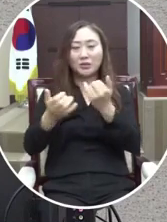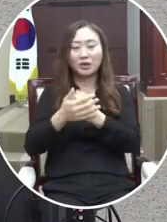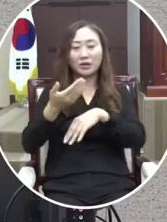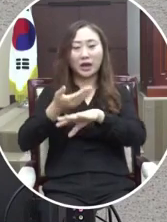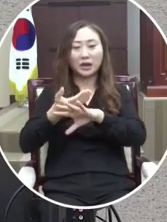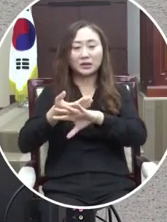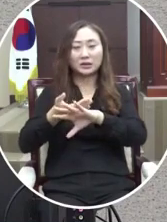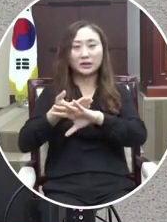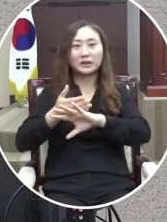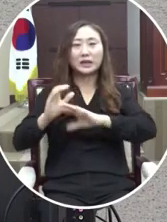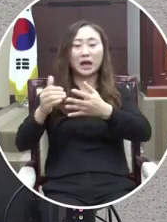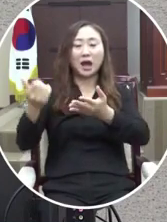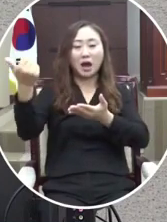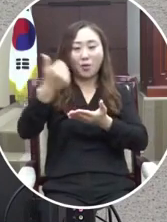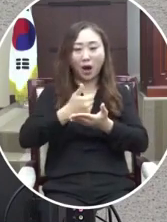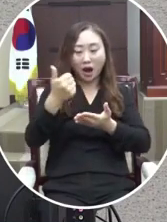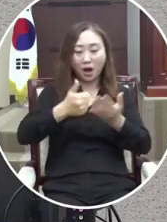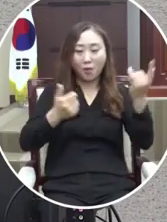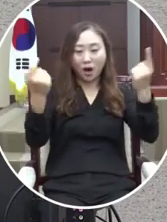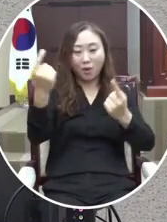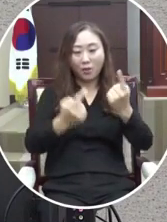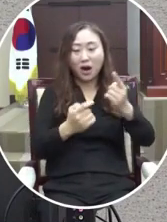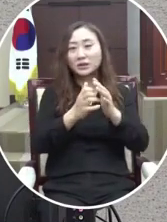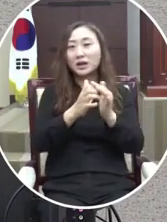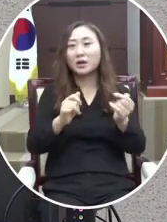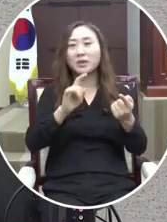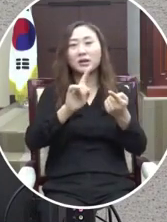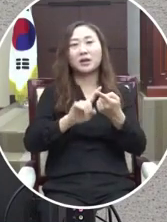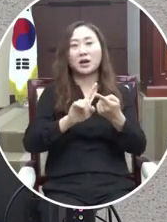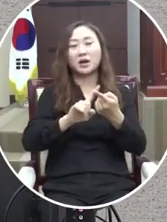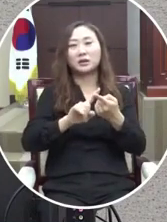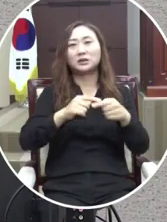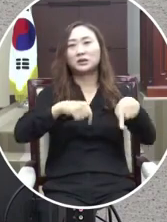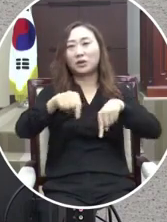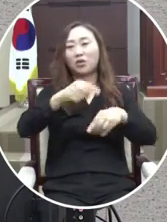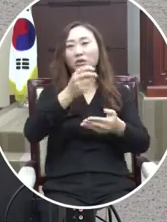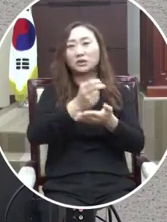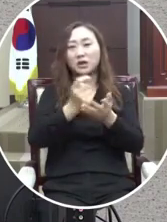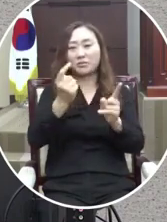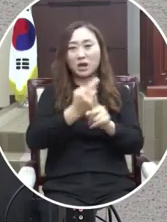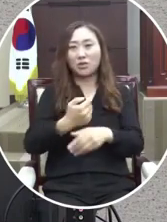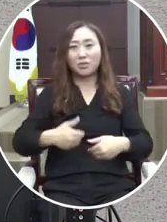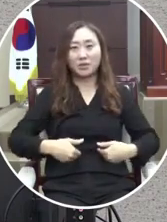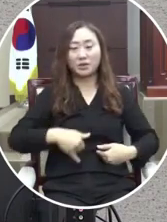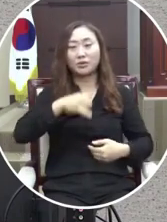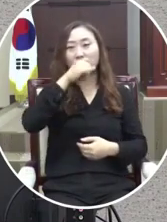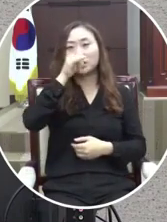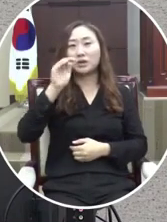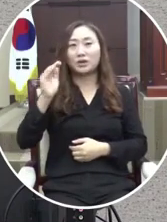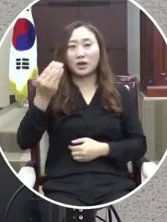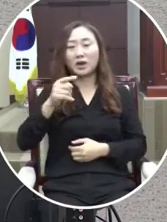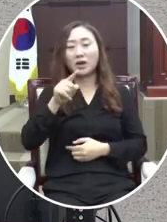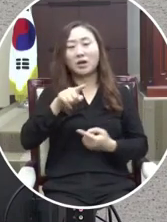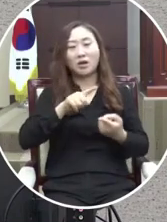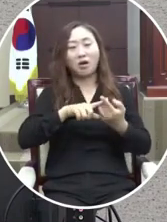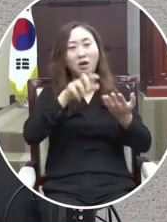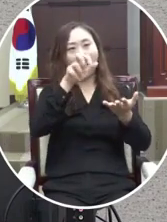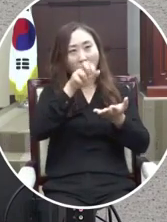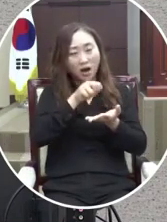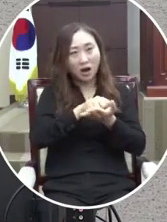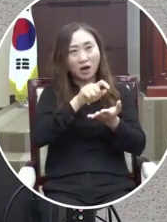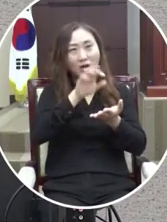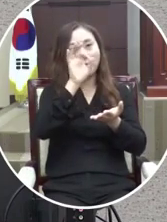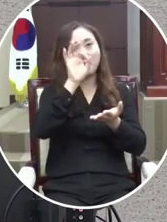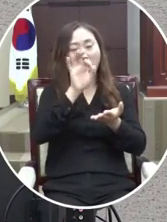대한 우리의 다문화정책은 달라져야 합니다. 그래서 유럽의 다문화정책 실패를 거울로 삼고